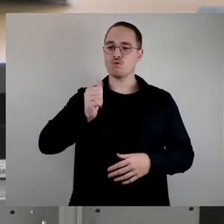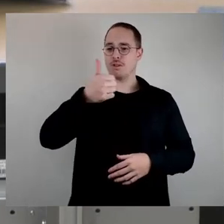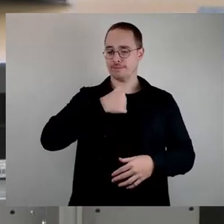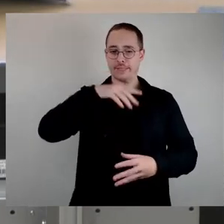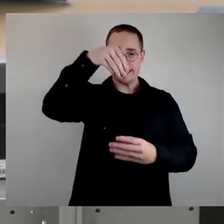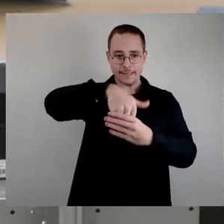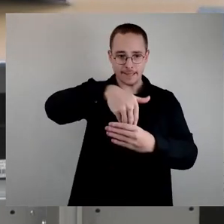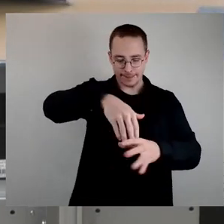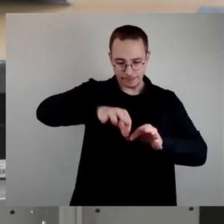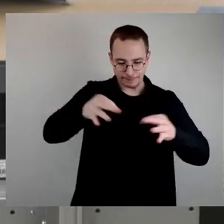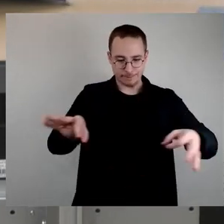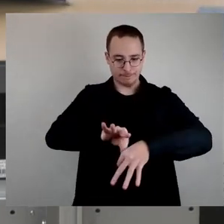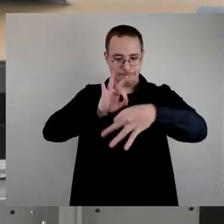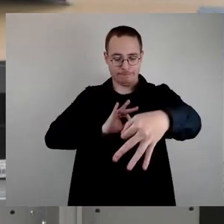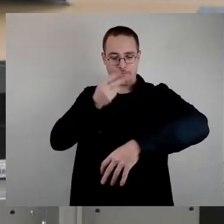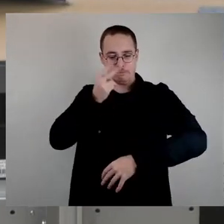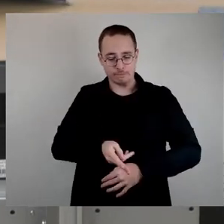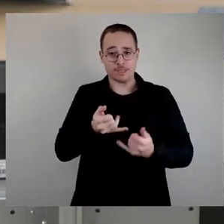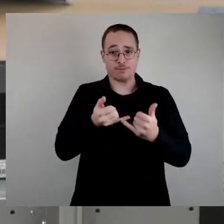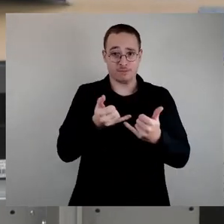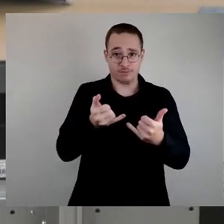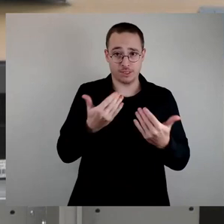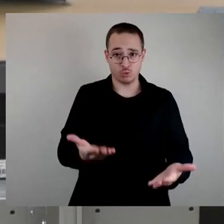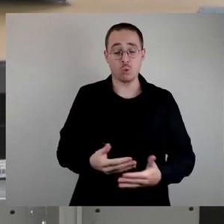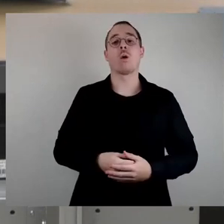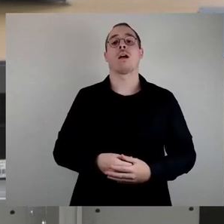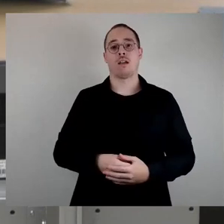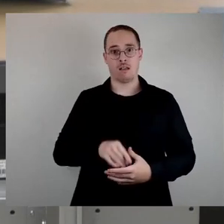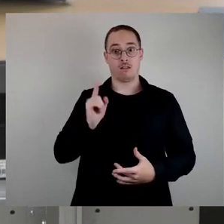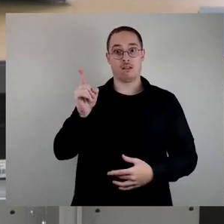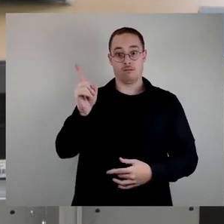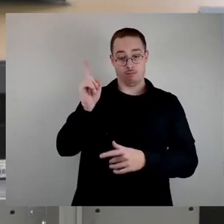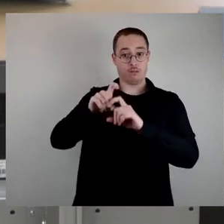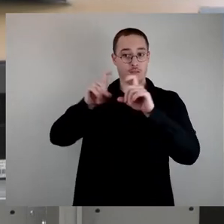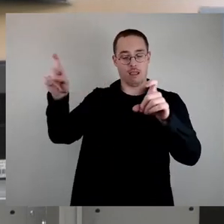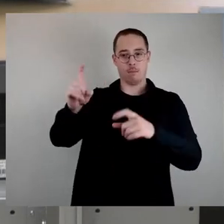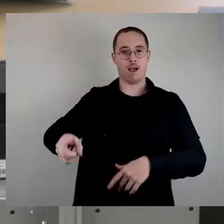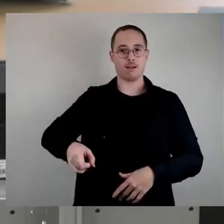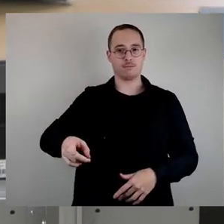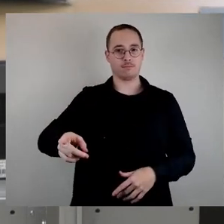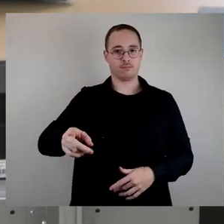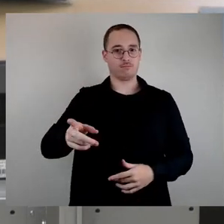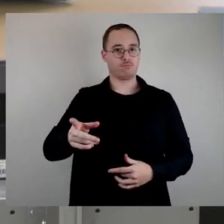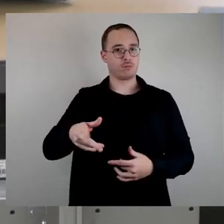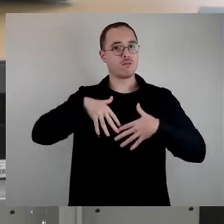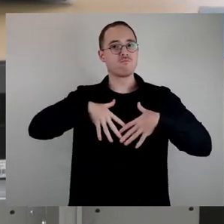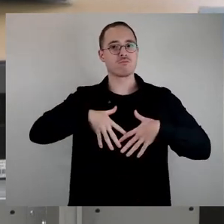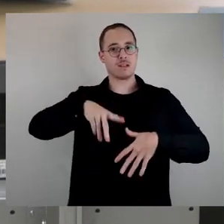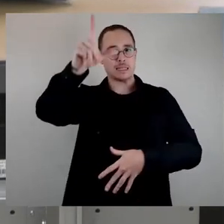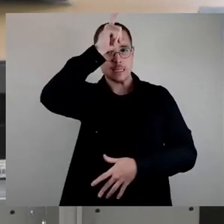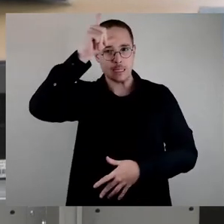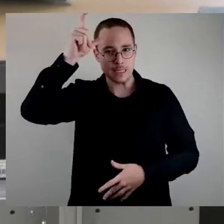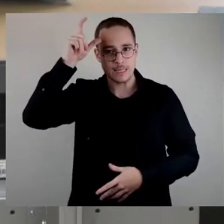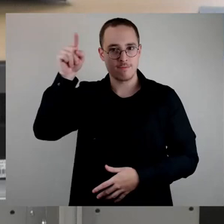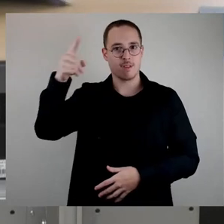Und wie macht man das? Indem man diejenigen fragt, die sich mit dem Thema bestens auskennen, sprich die Fußballvereine, die im Frauenfußball schon